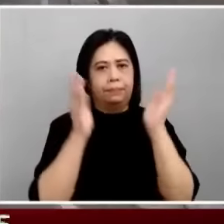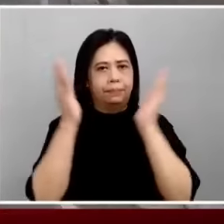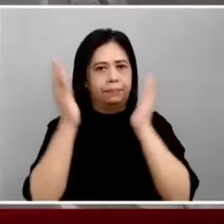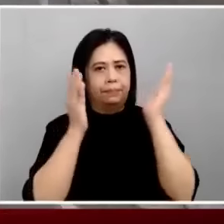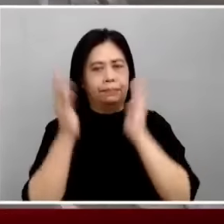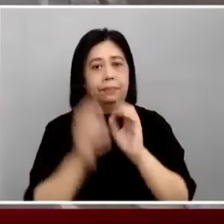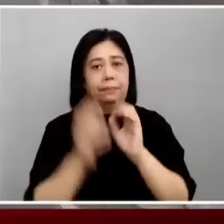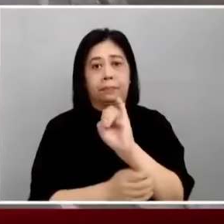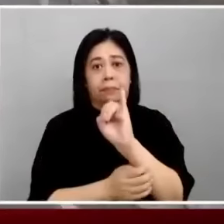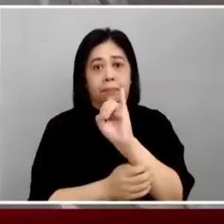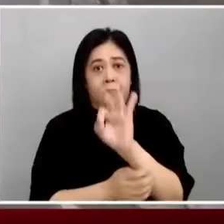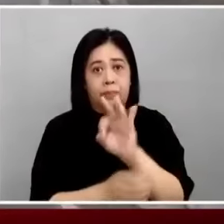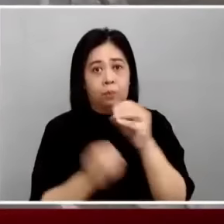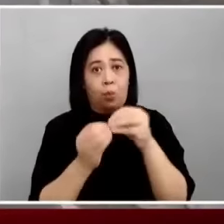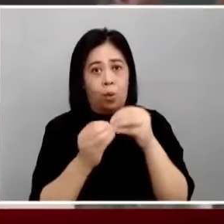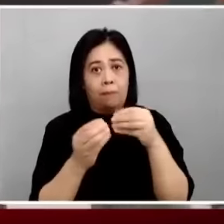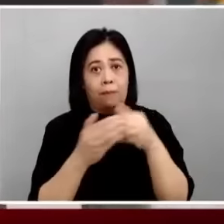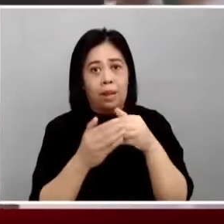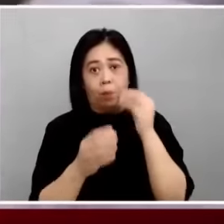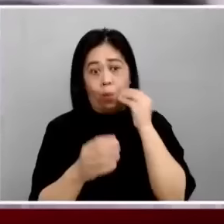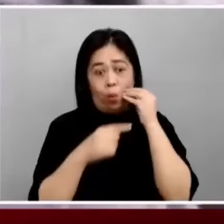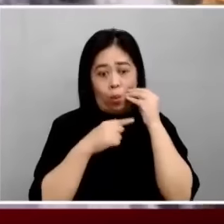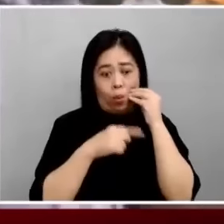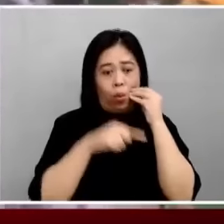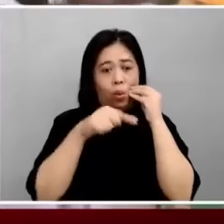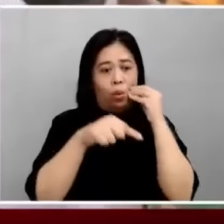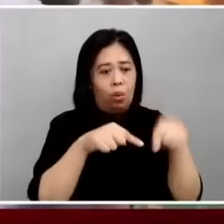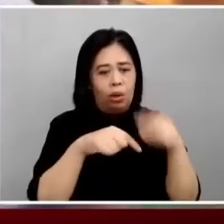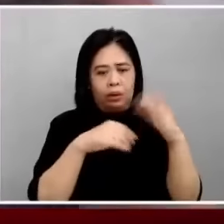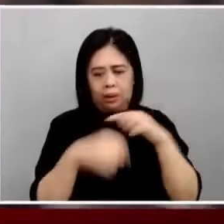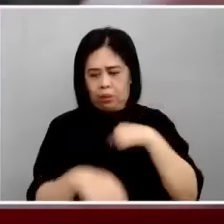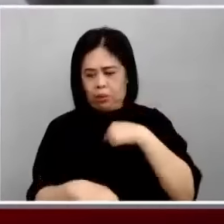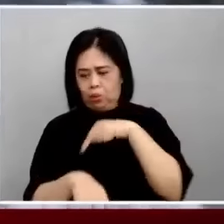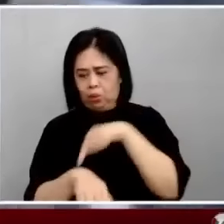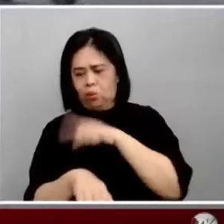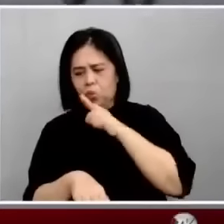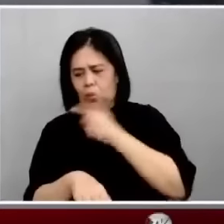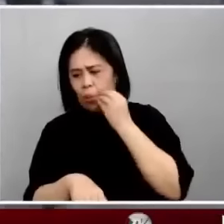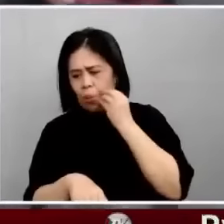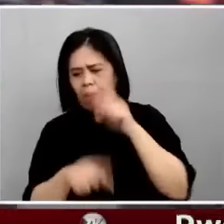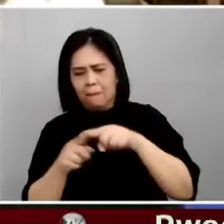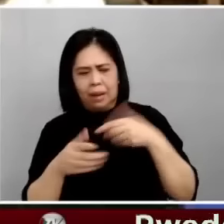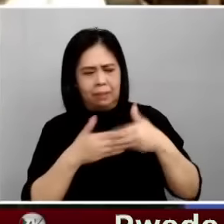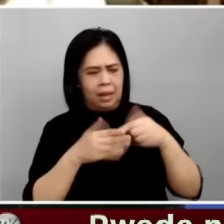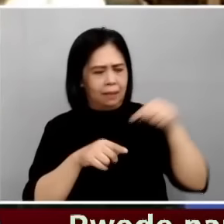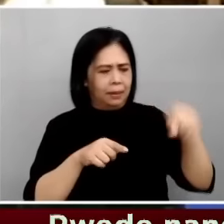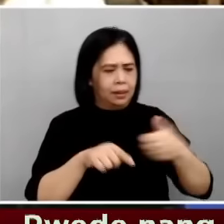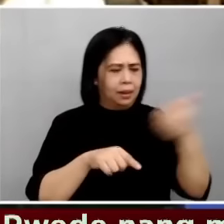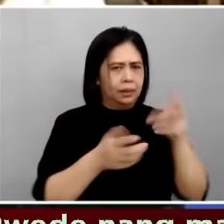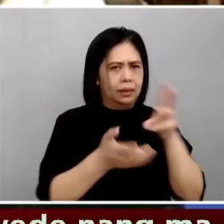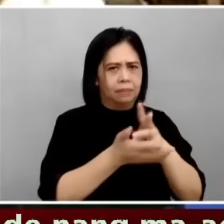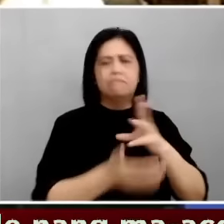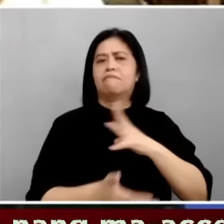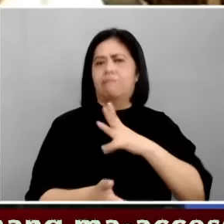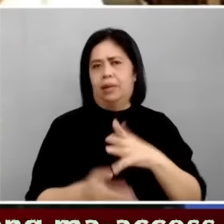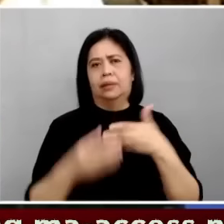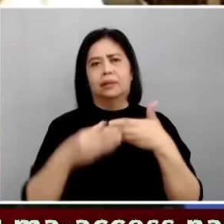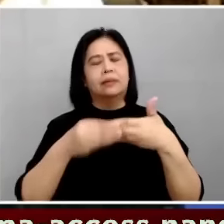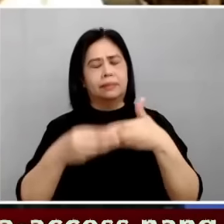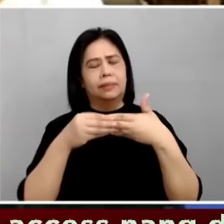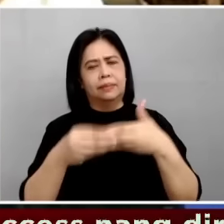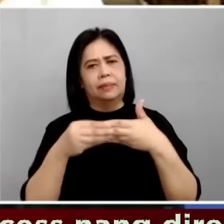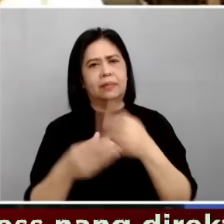kung mas malapit sa tinitirhan kaysa sariling syudad o bayan ang mapagbibilan. Yes, flexible naman ang mga pulis natin kasi